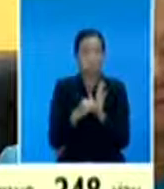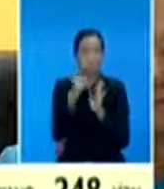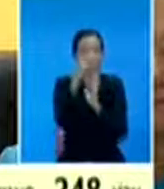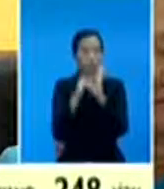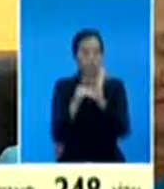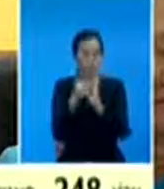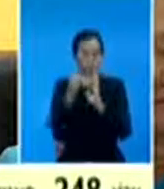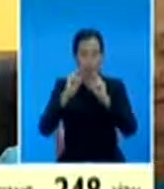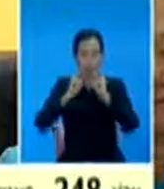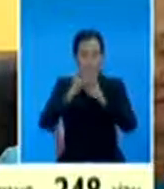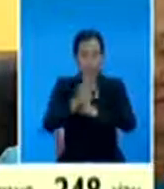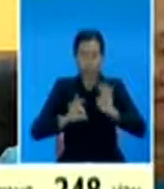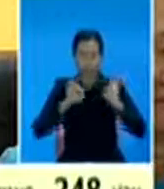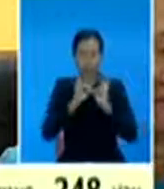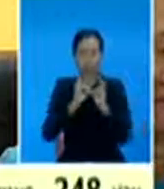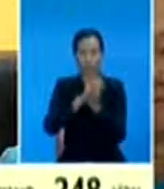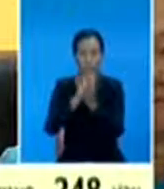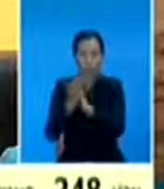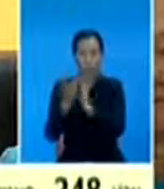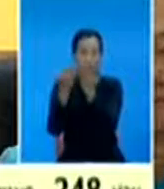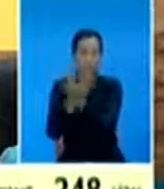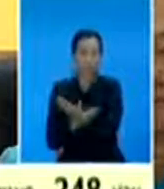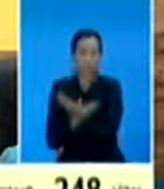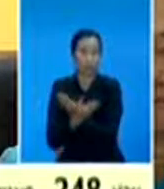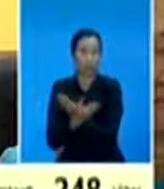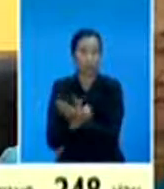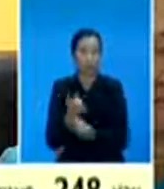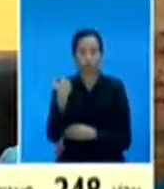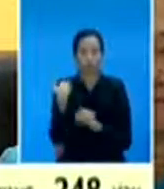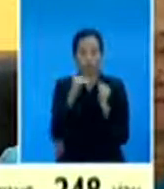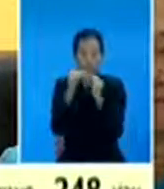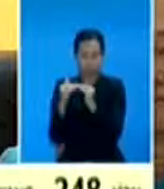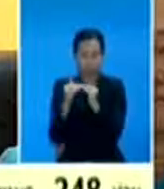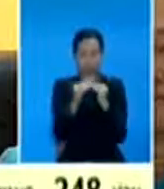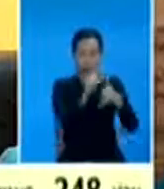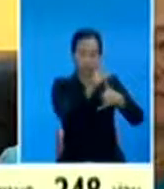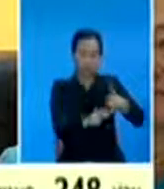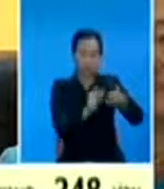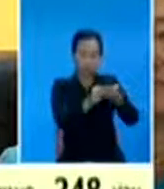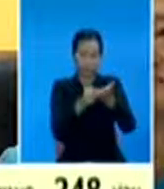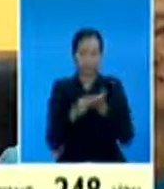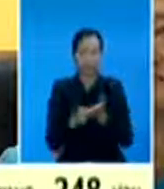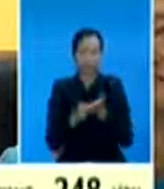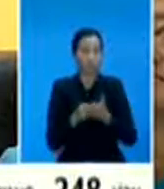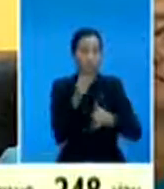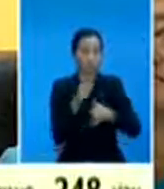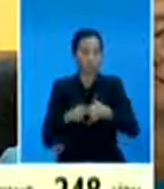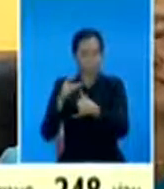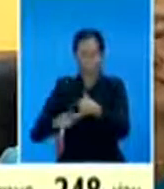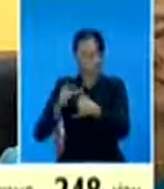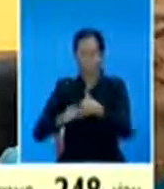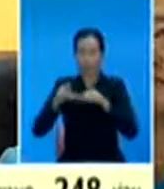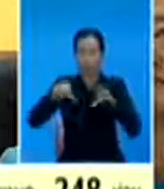ระและกำหนดกระบวนการเลือกในทุกระดับทั้งแบบเลือกกันเองและเลือกไข้แต่ในบทเฉพาะการที่ใช้กับวาระ